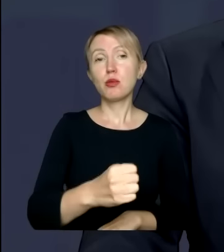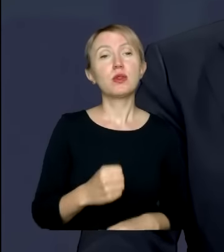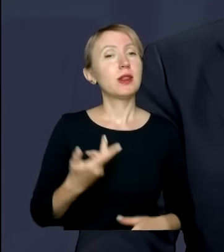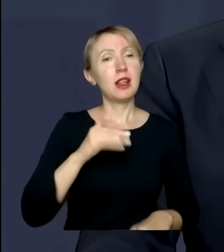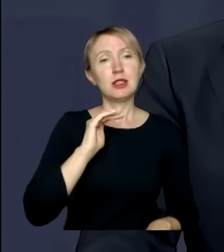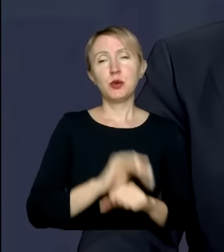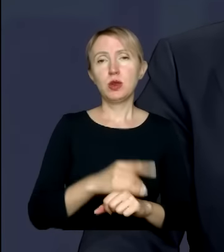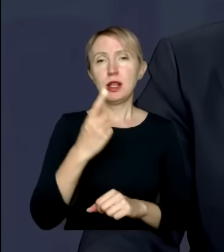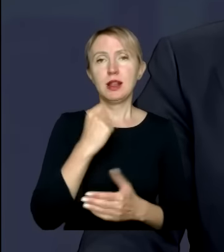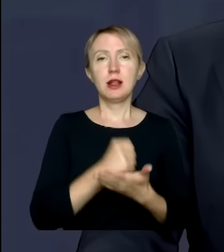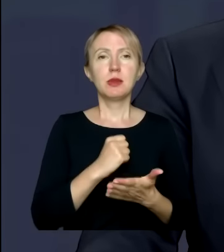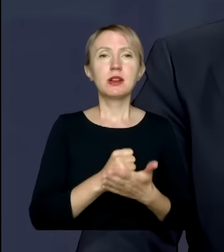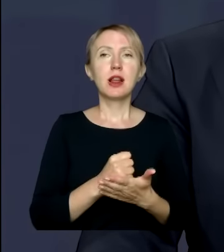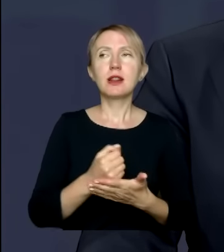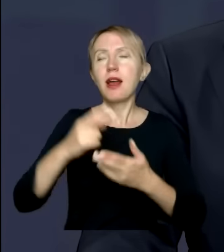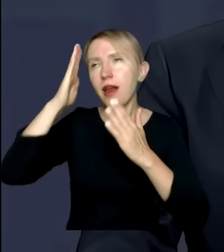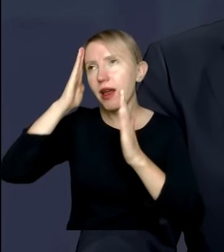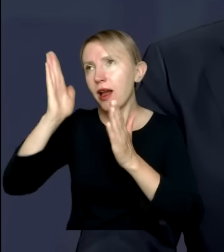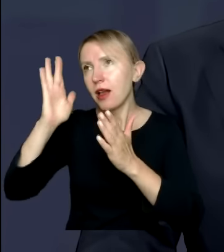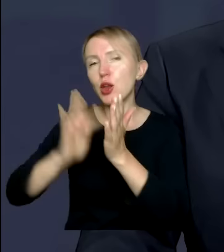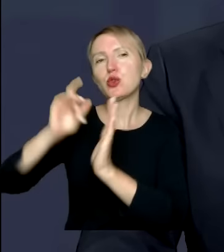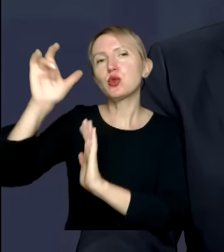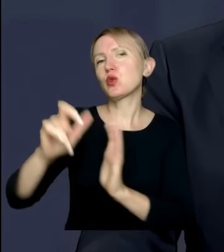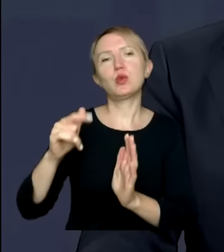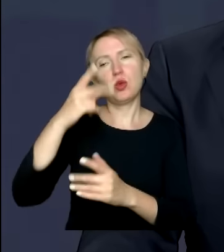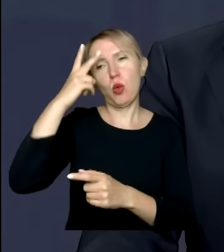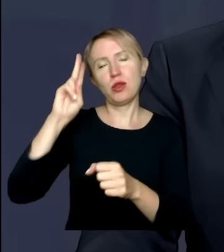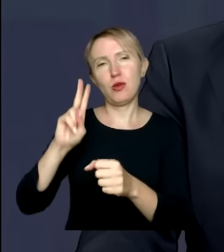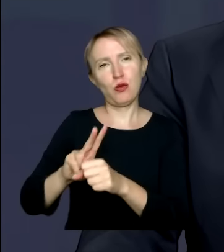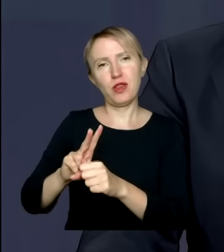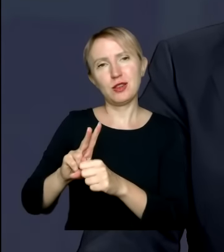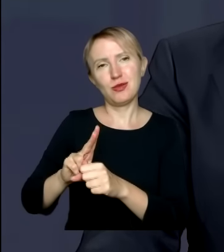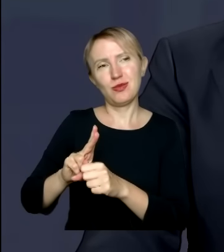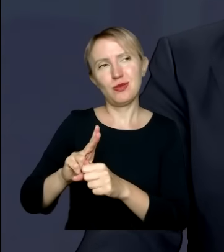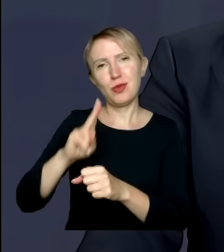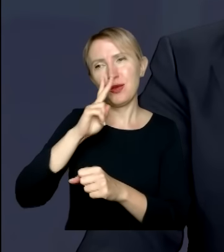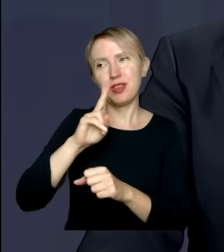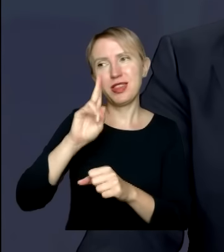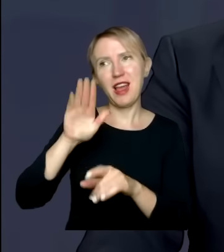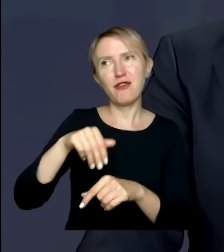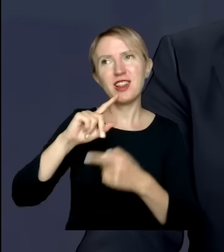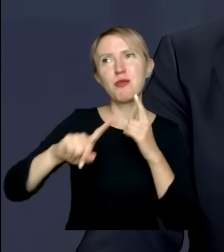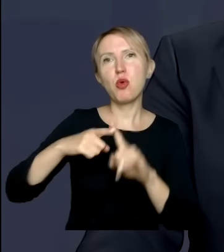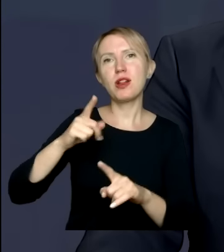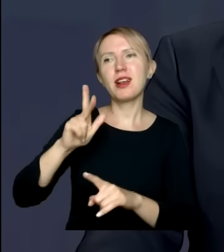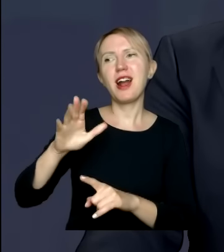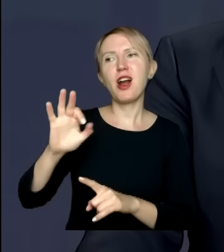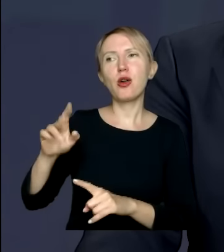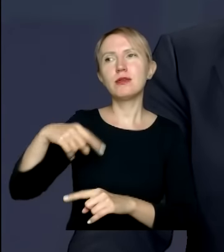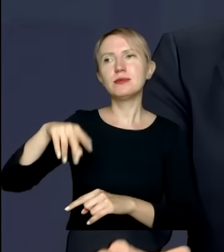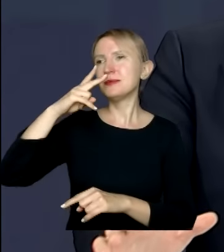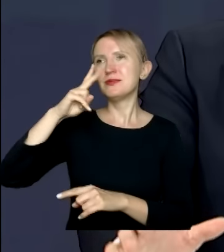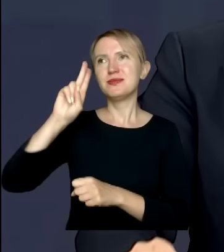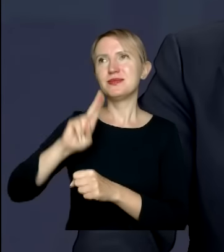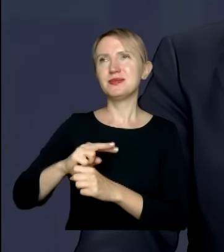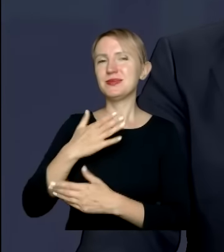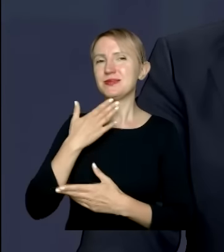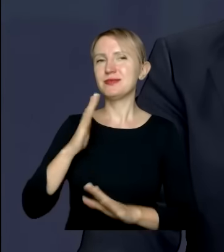że ci wyznawcy Donalda Tuska w to uwierzą No bo widać że nawet politycy koalicji obywatelskie już w to nie wierzą